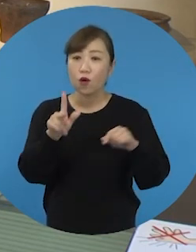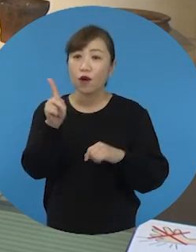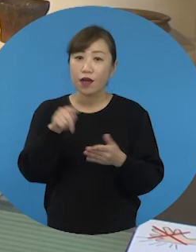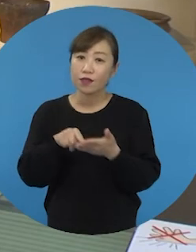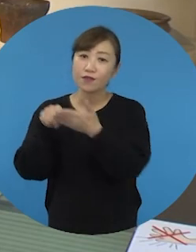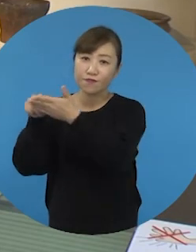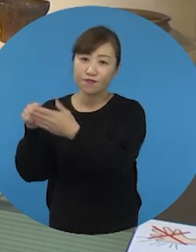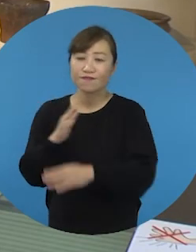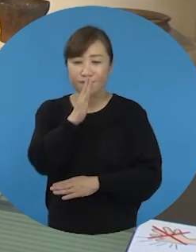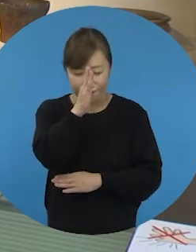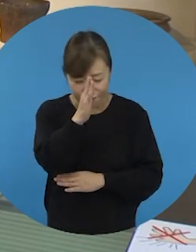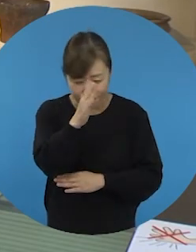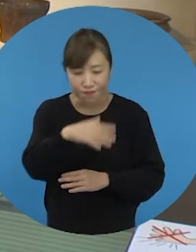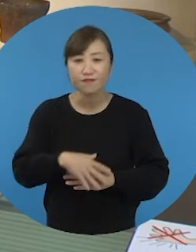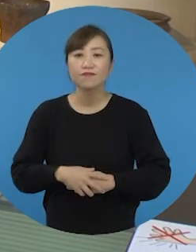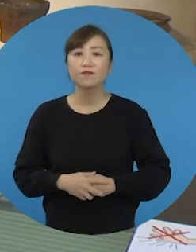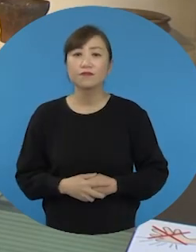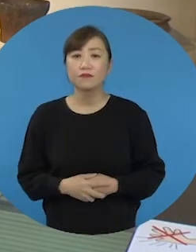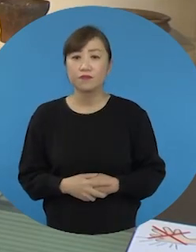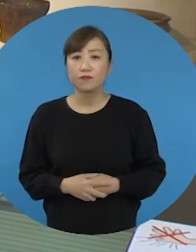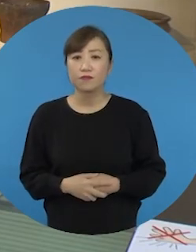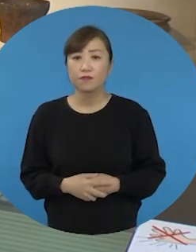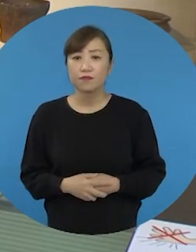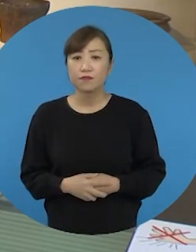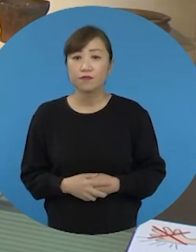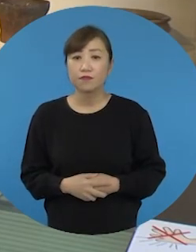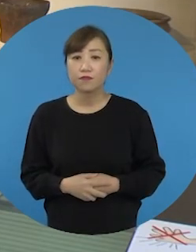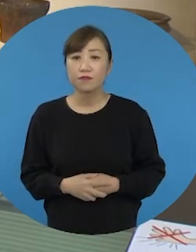報担当へお申し込みください。